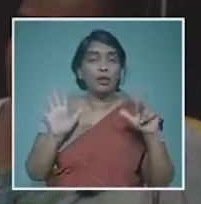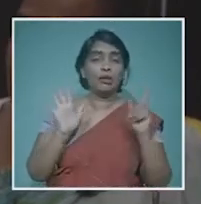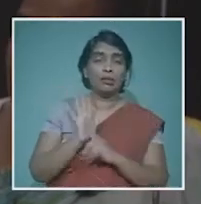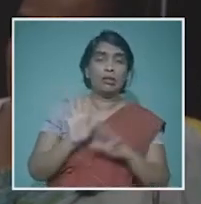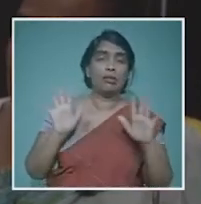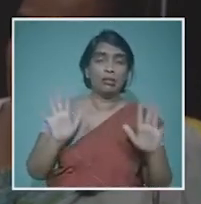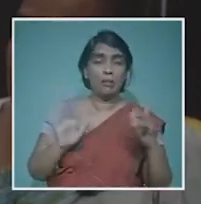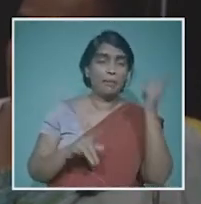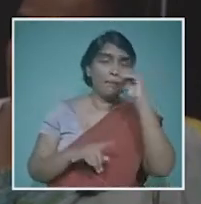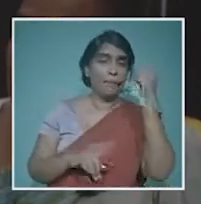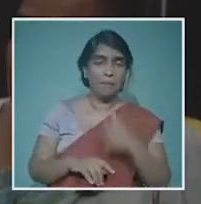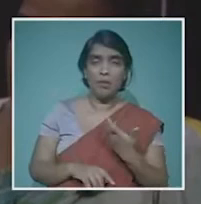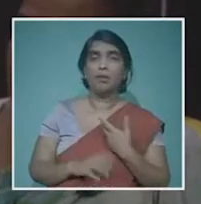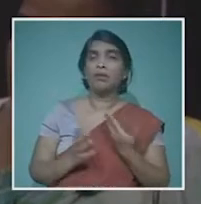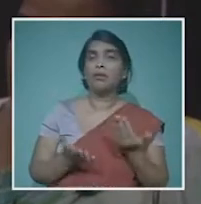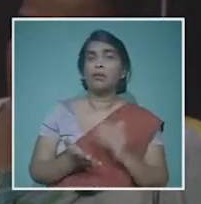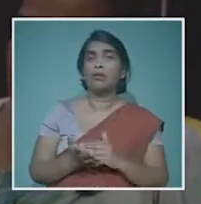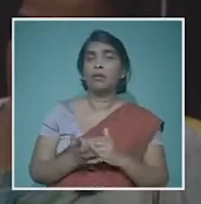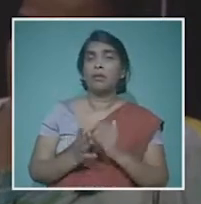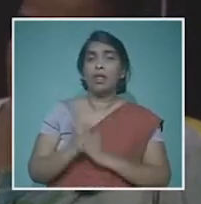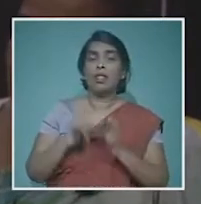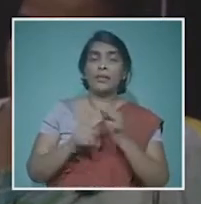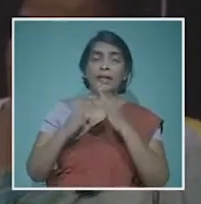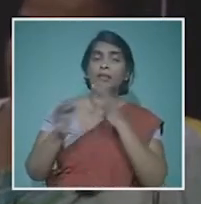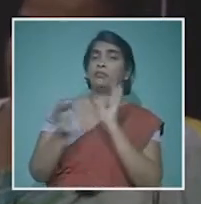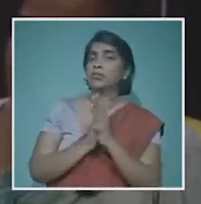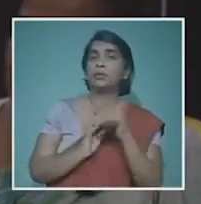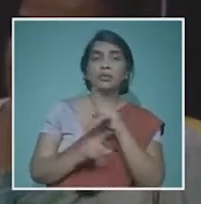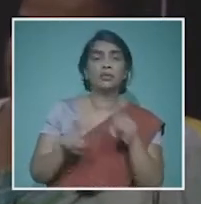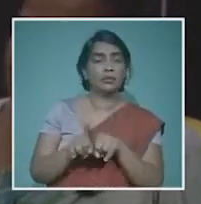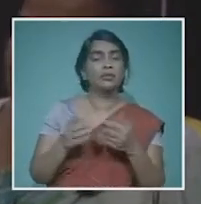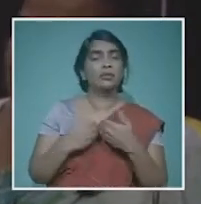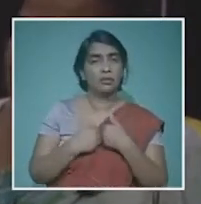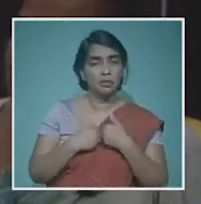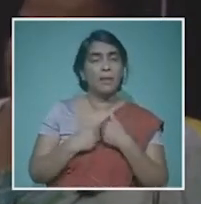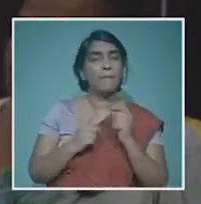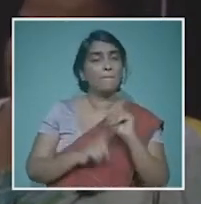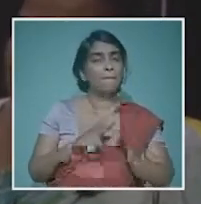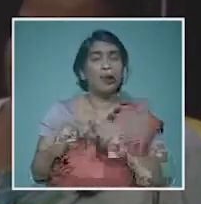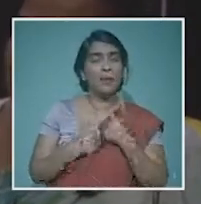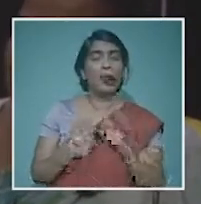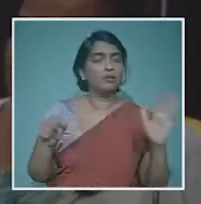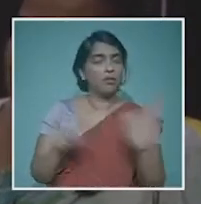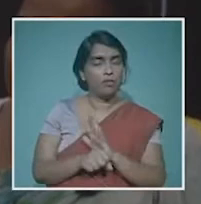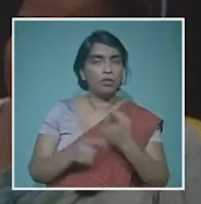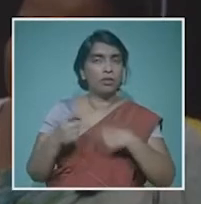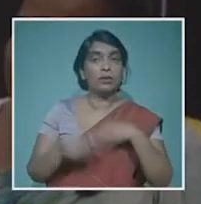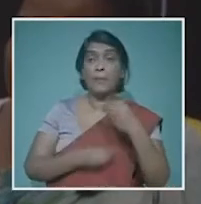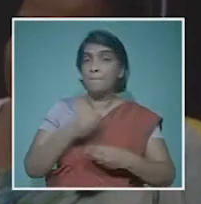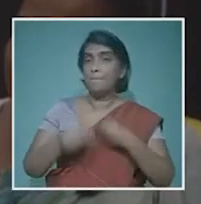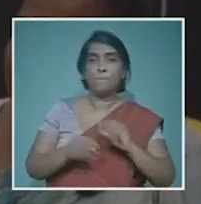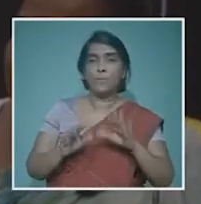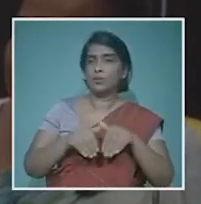108යි 10යි 15යි 20යි පඩි. ඊට පස්සේ කියනවා මන්ත්‍රීලා ගෙවල් පුච්චනවා කියලා. ඒ නිසා අපි පාර්ලිමේන්තුව සම්පූර්ණයෙන්ම බිස්නස් වලින් අයින්